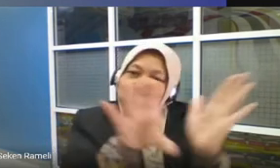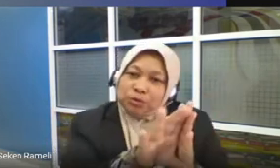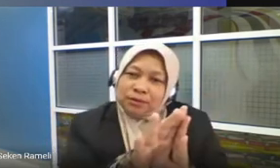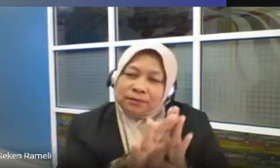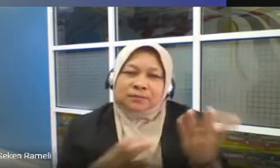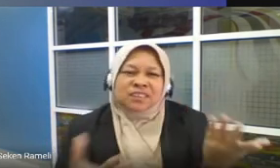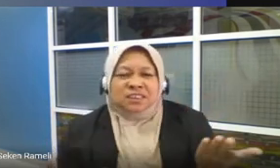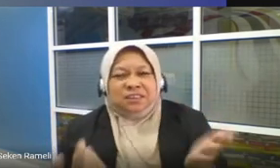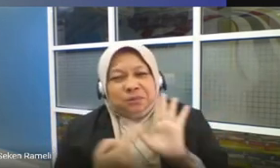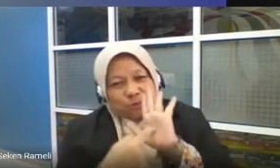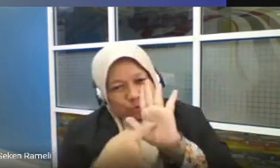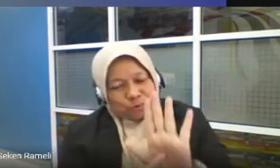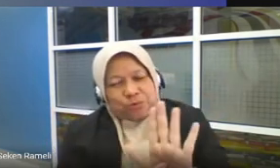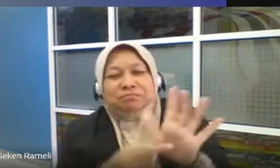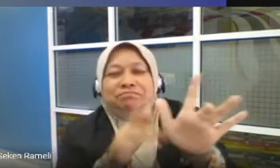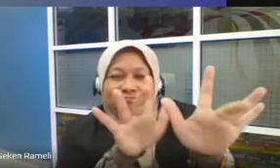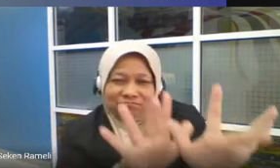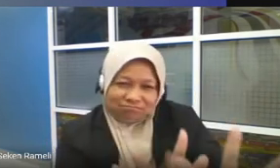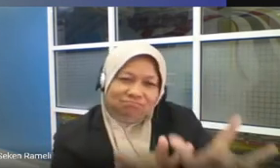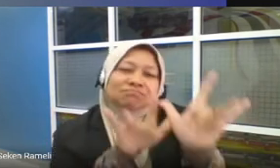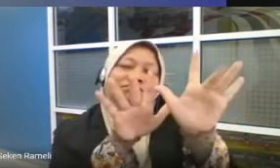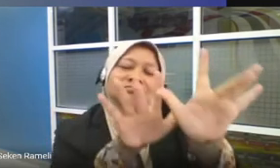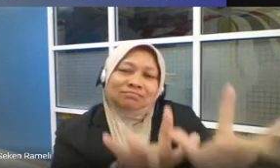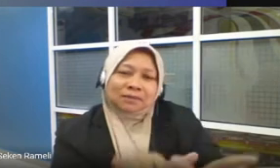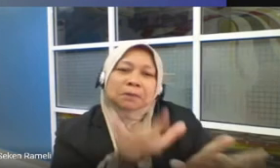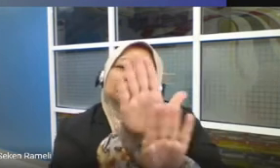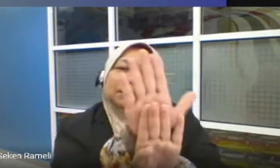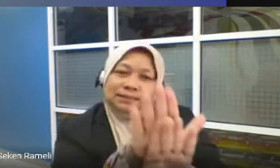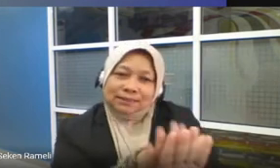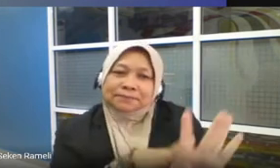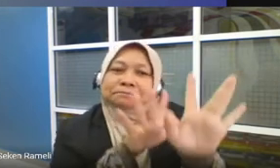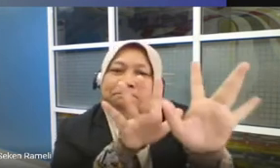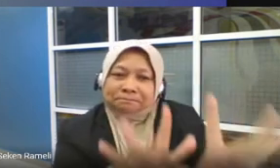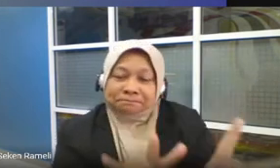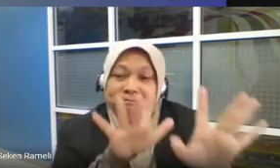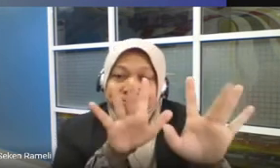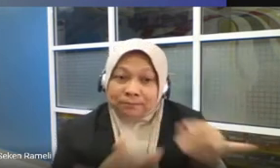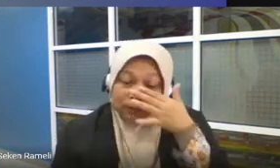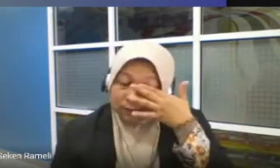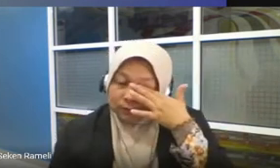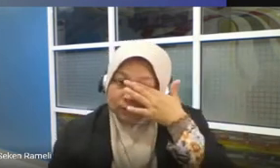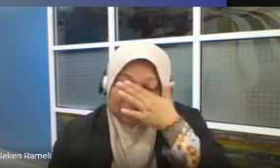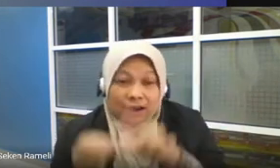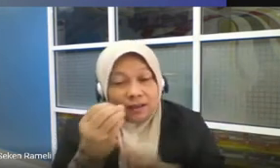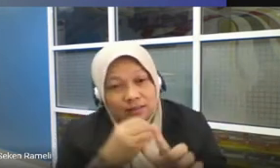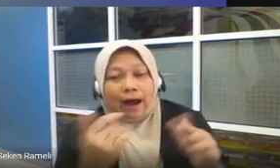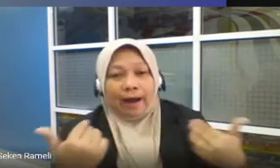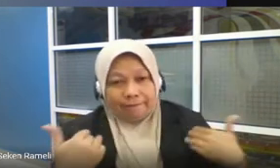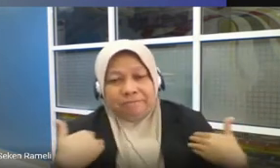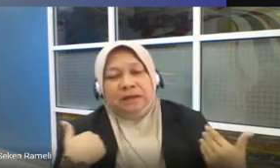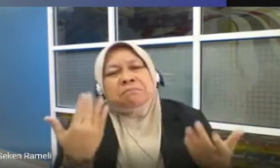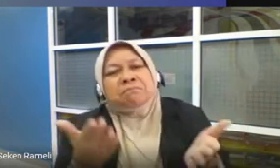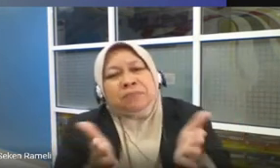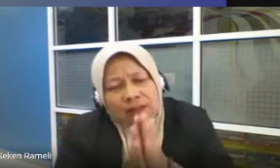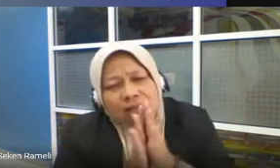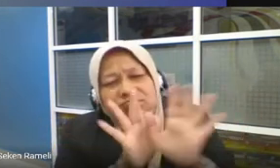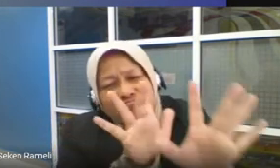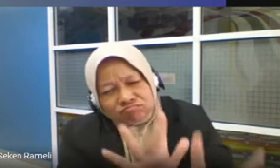nak menunjukkan simpati. Jadi bila kita nak menunjukkan simpati ataupun kita berempati, okay, kita